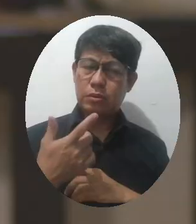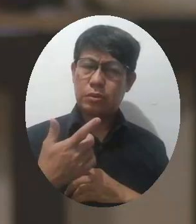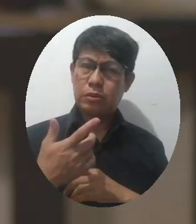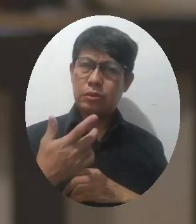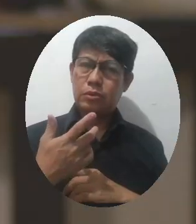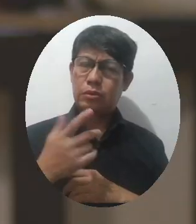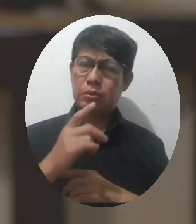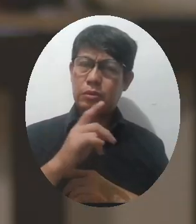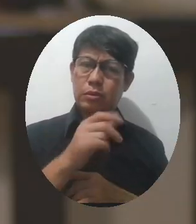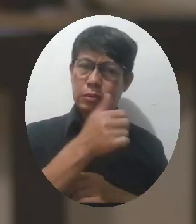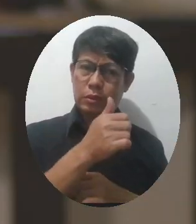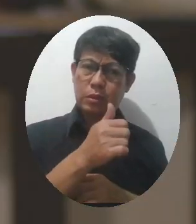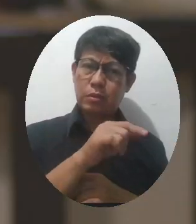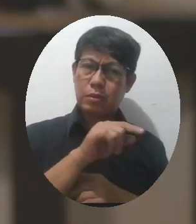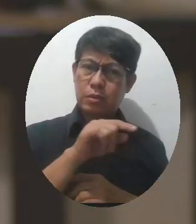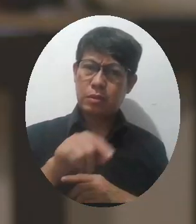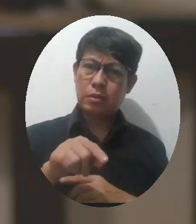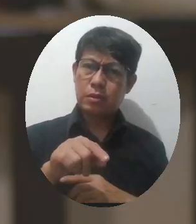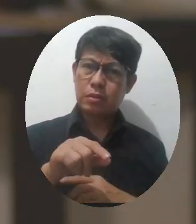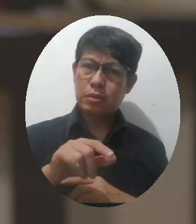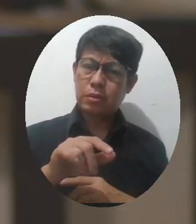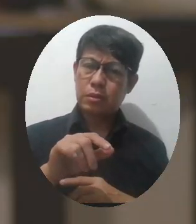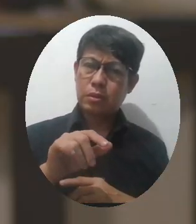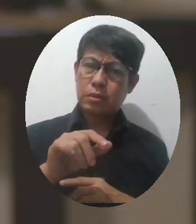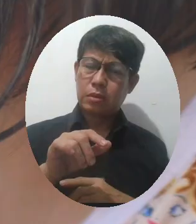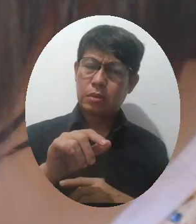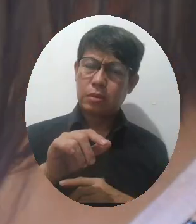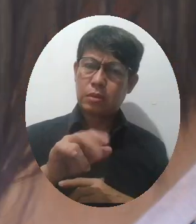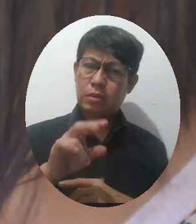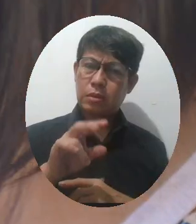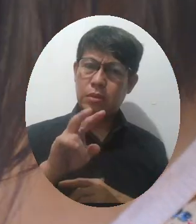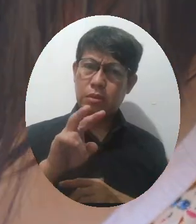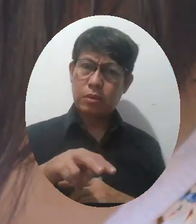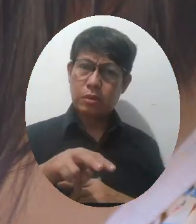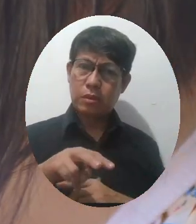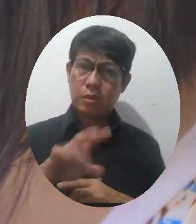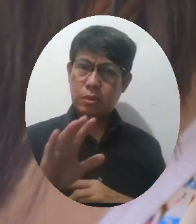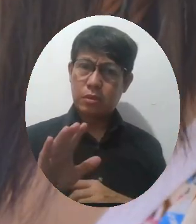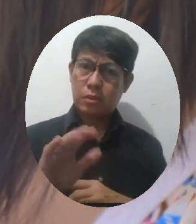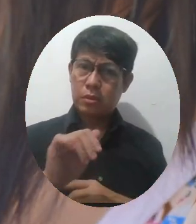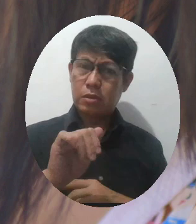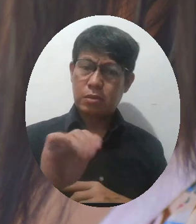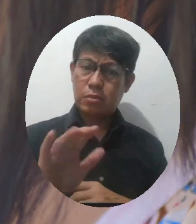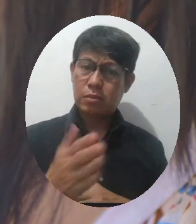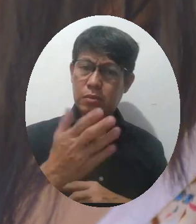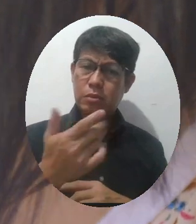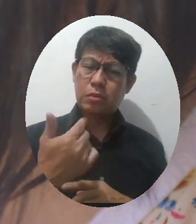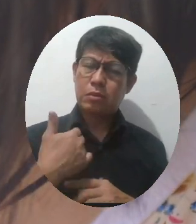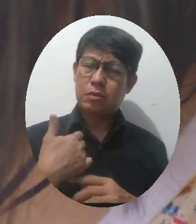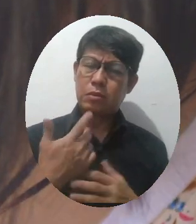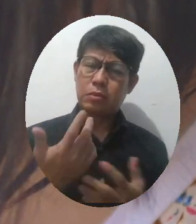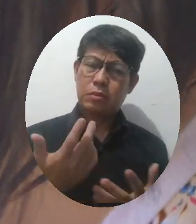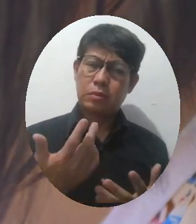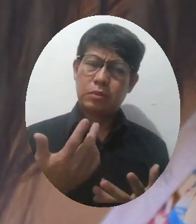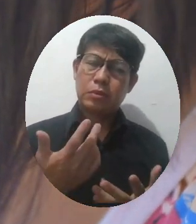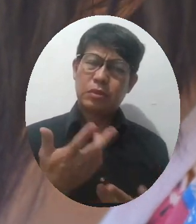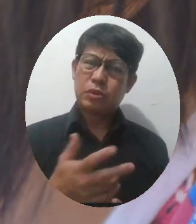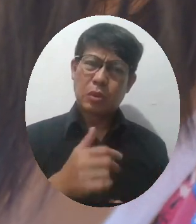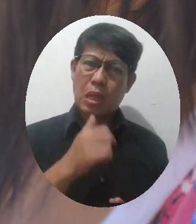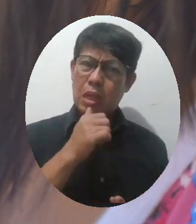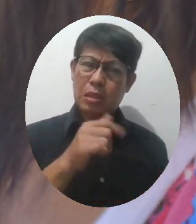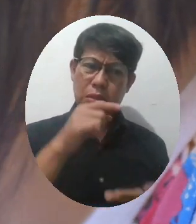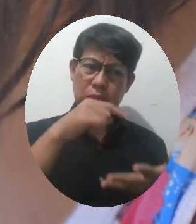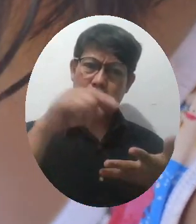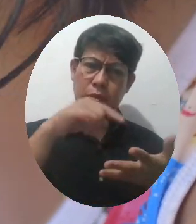2 p.m. nung araw din pong yun. Bali, hindi po siya chinek ng midwife. Di po siya tiningnan, di po tiningnan yung mga